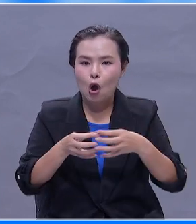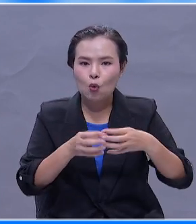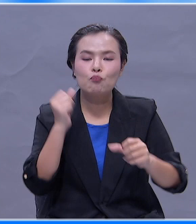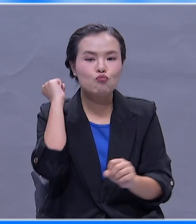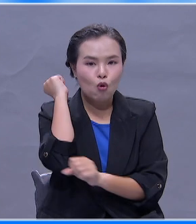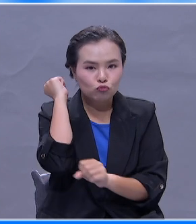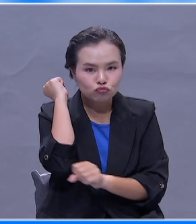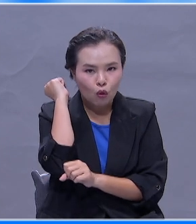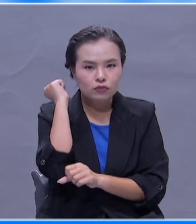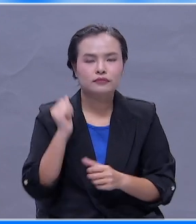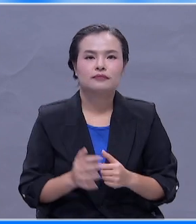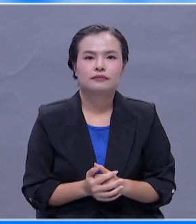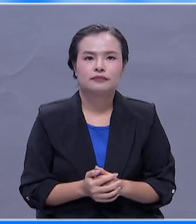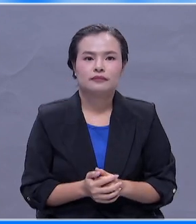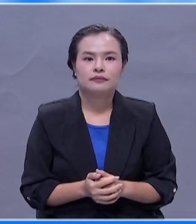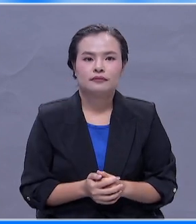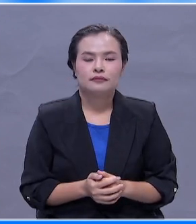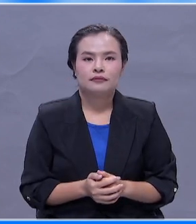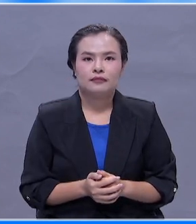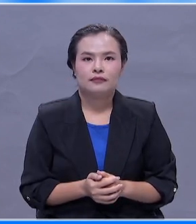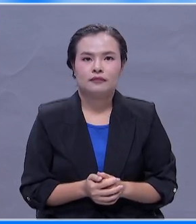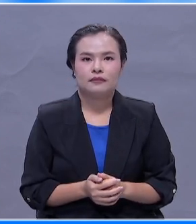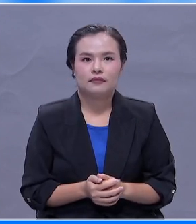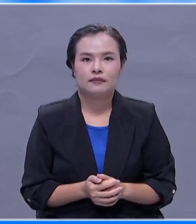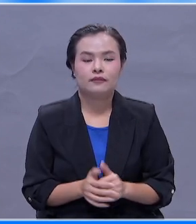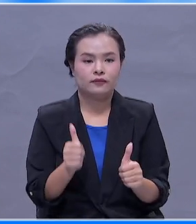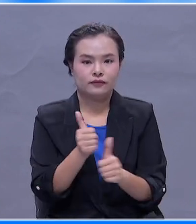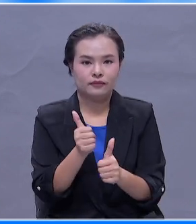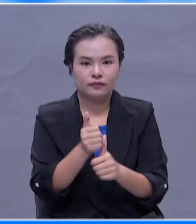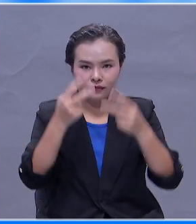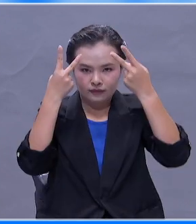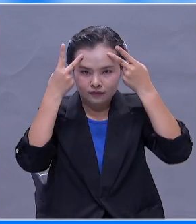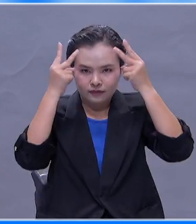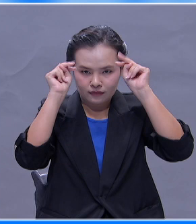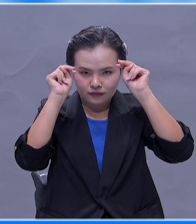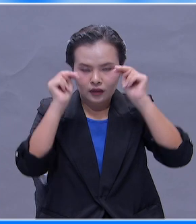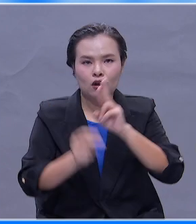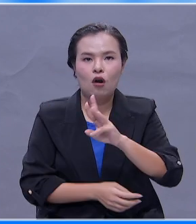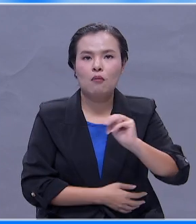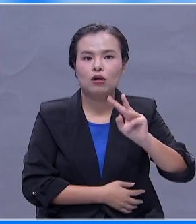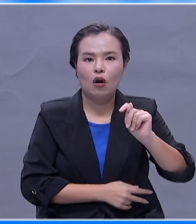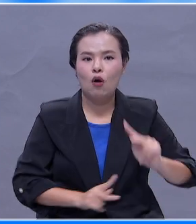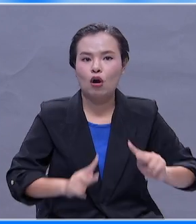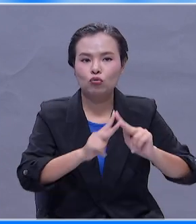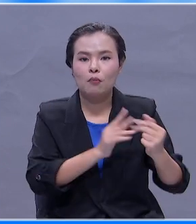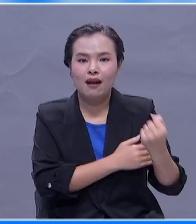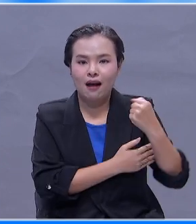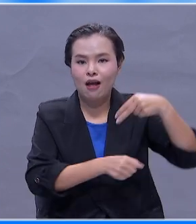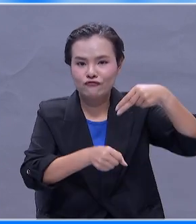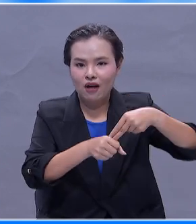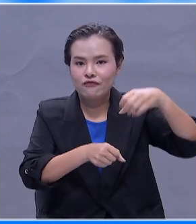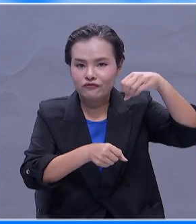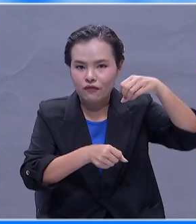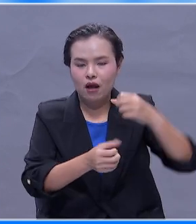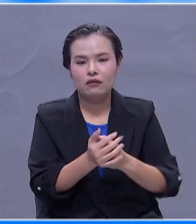บางนะคะคุณพีรพันธ์สาลีรัฐวิภาคค่ะรองนายกรัฐมนตรีและรัฐมนตรีว่าการกระทรวงพลังงานโพสต์ใน